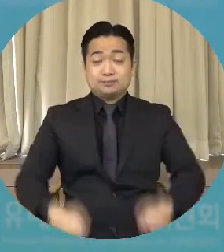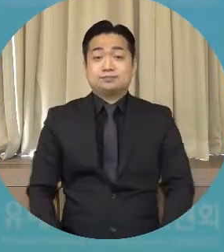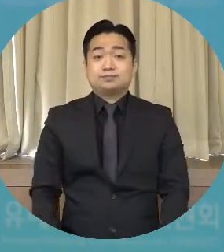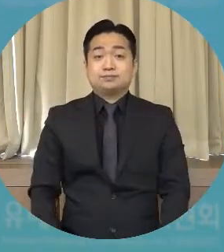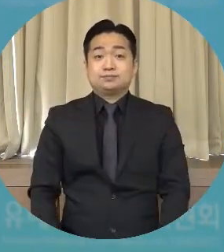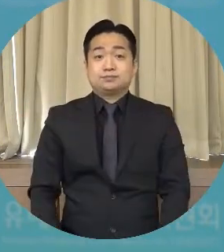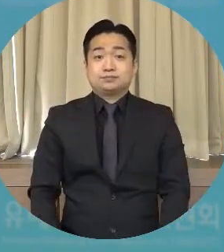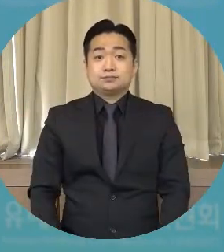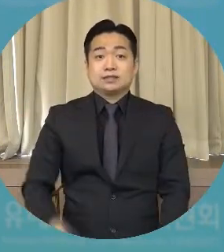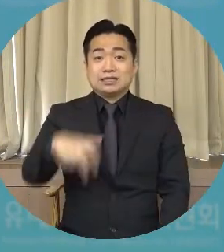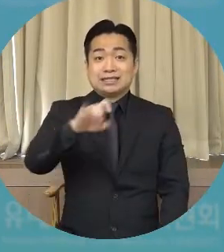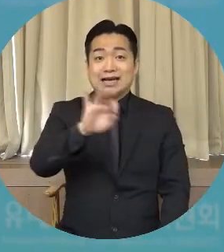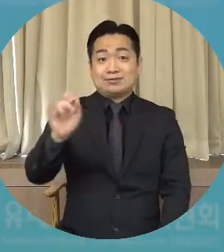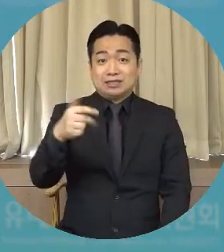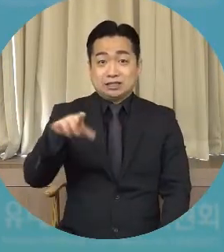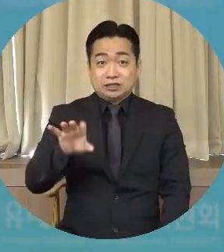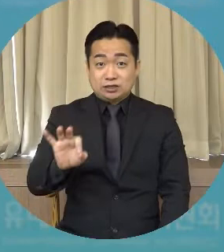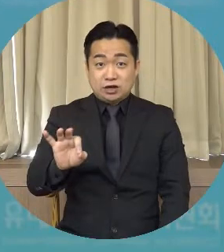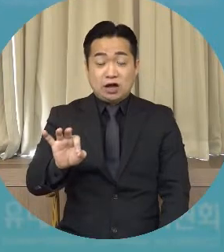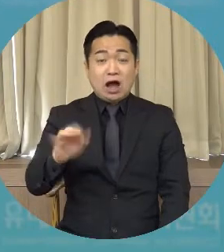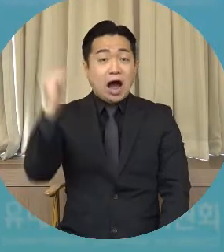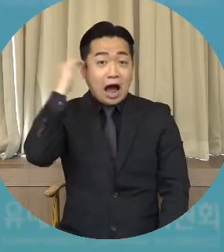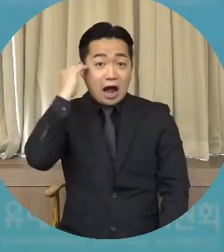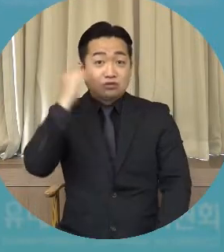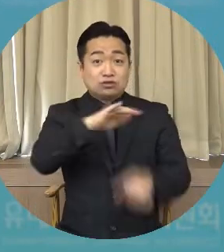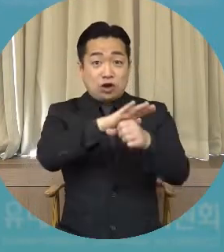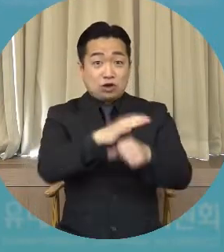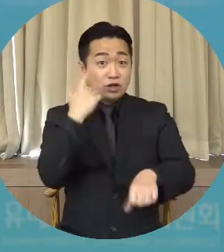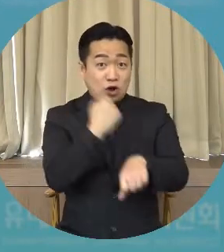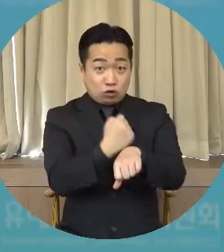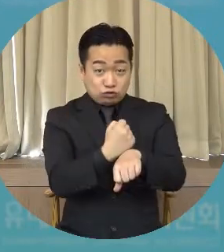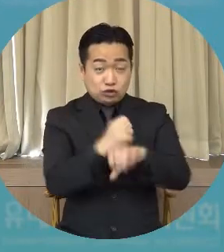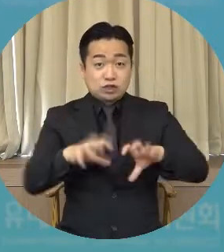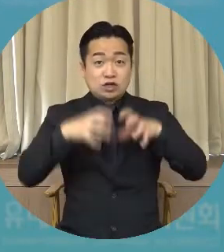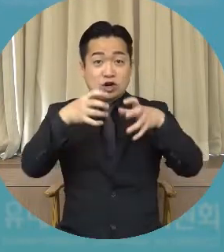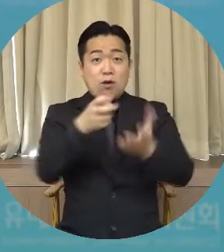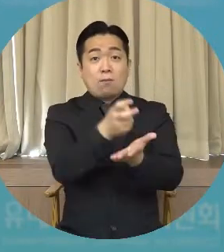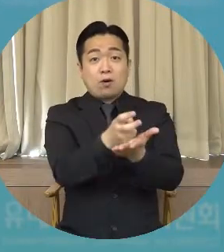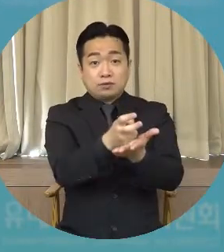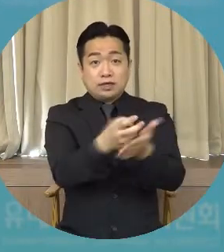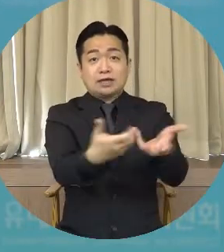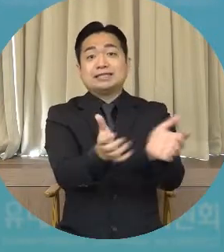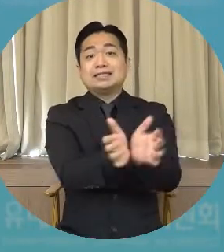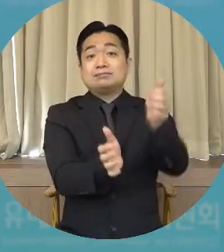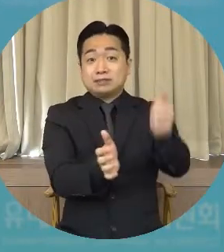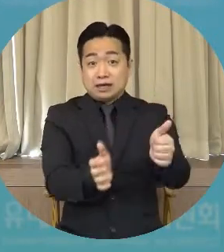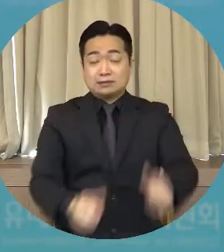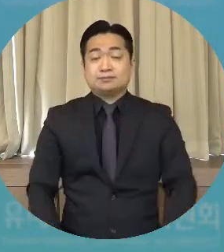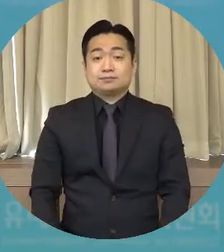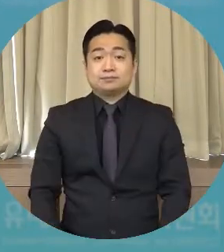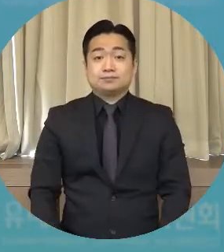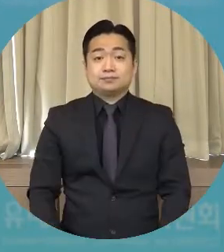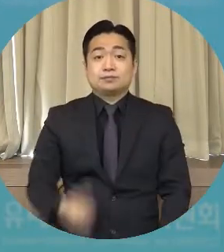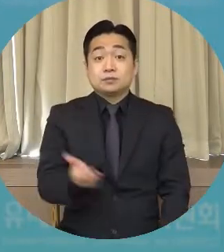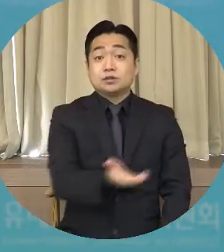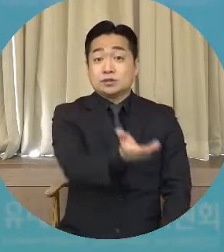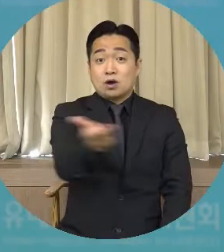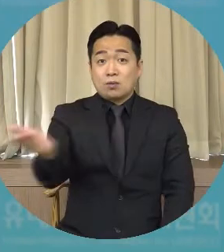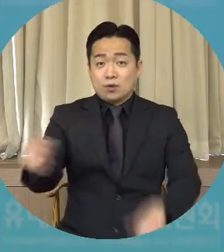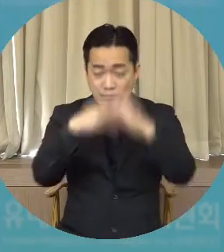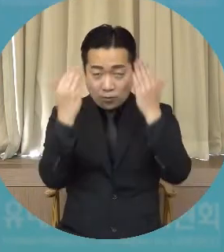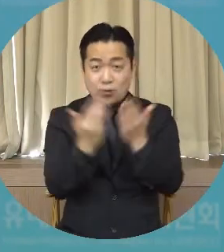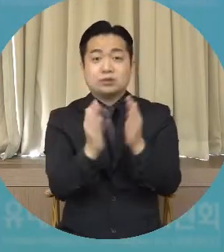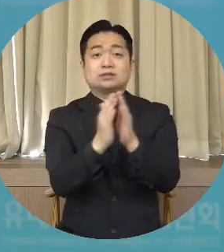그리고 장민영 한국법제연구원 글로벌 법제전략팀장님, 모든 분들께